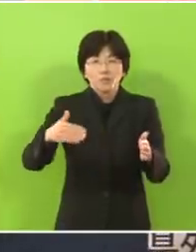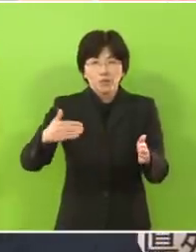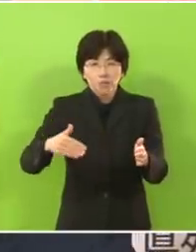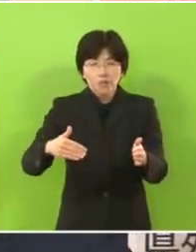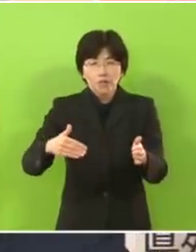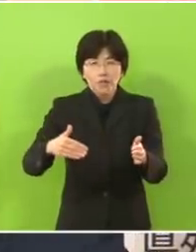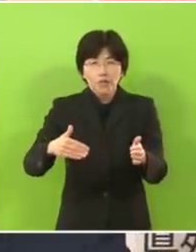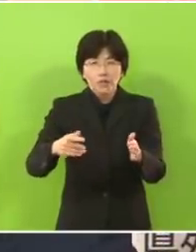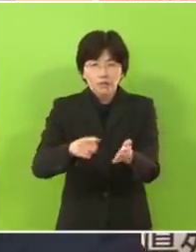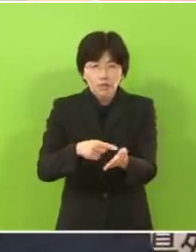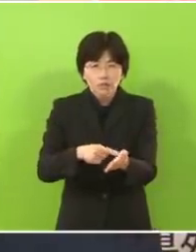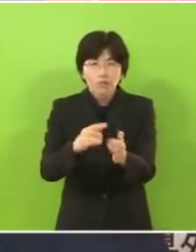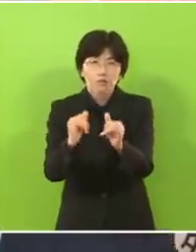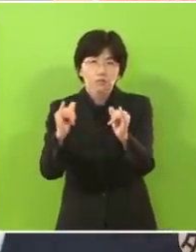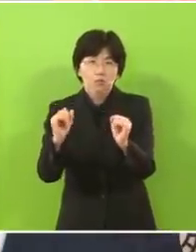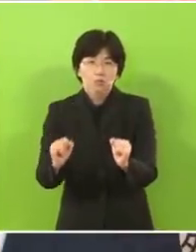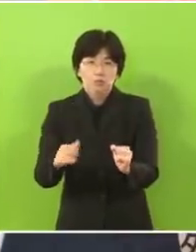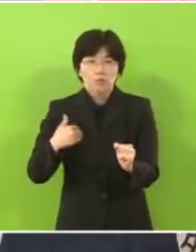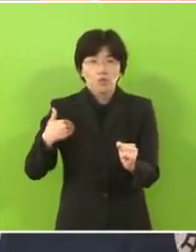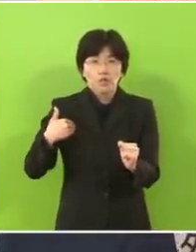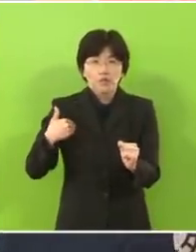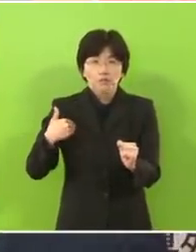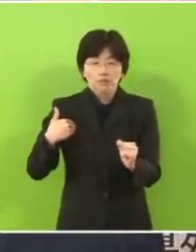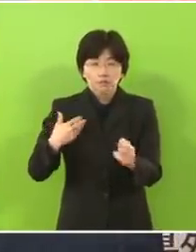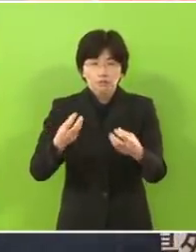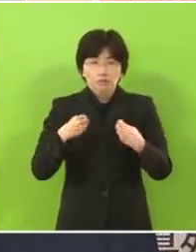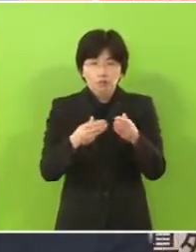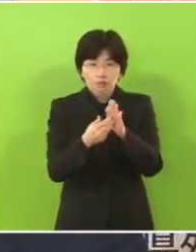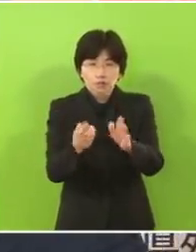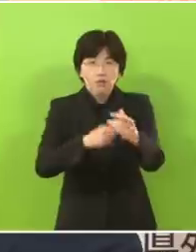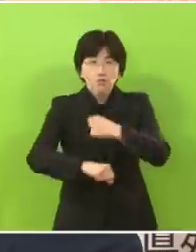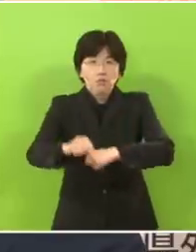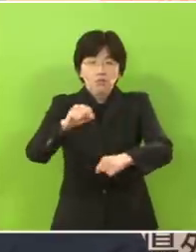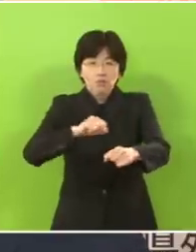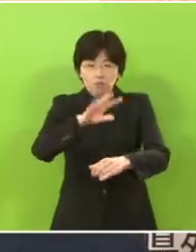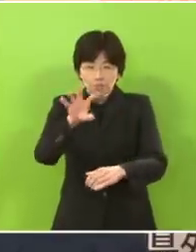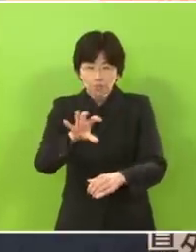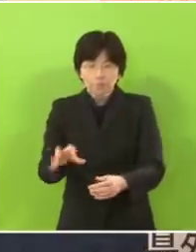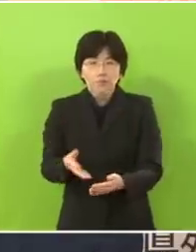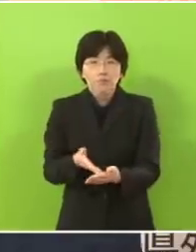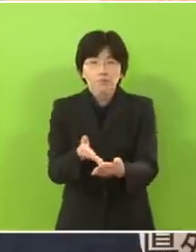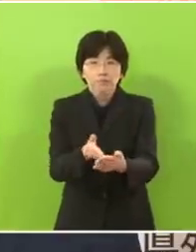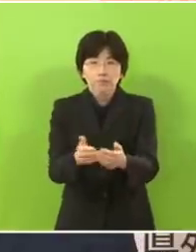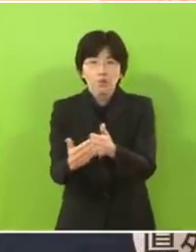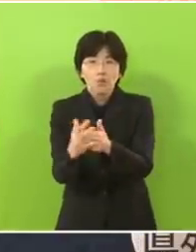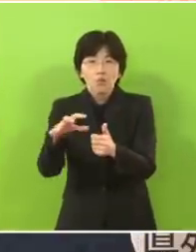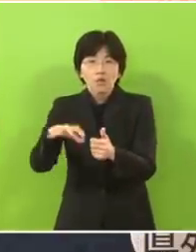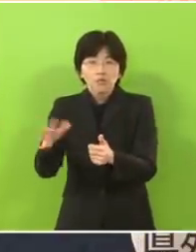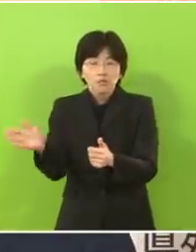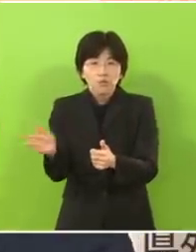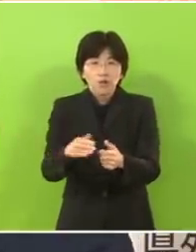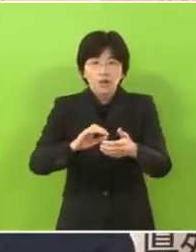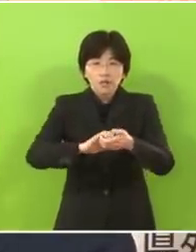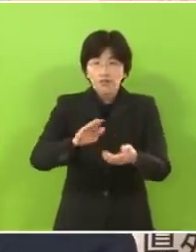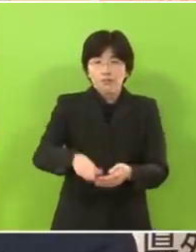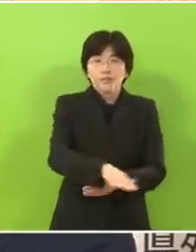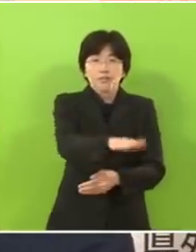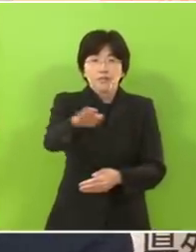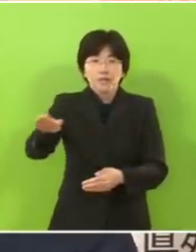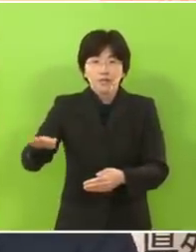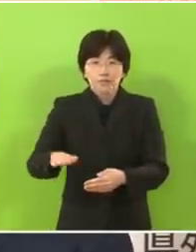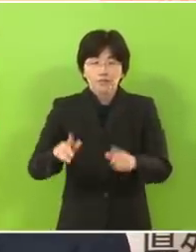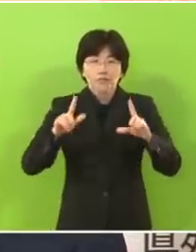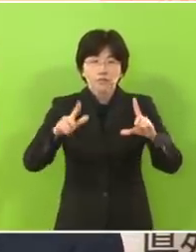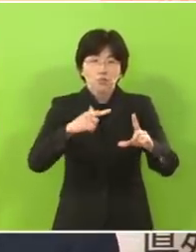いらっしゃる可能性もありますので観戦会行動何度でも申し上げます保健所がぜひ県民の皆さんに